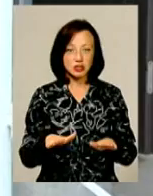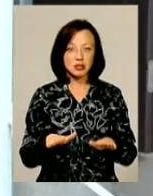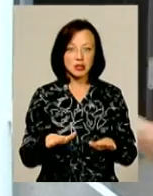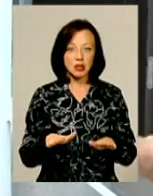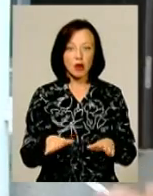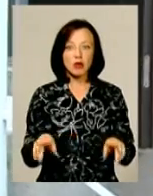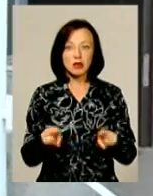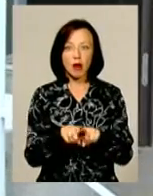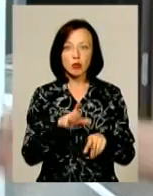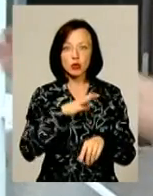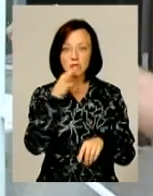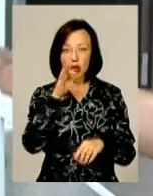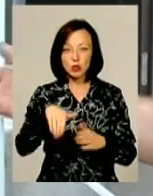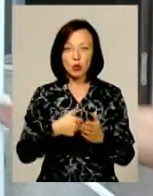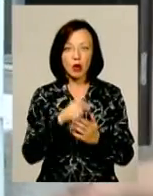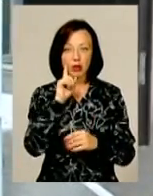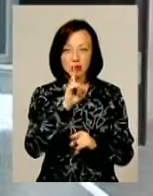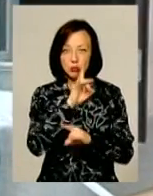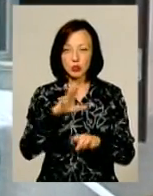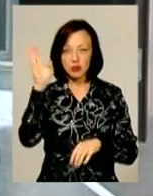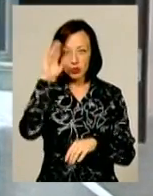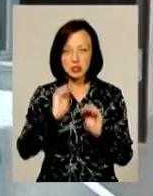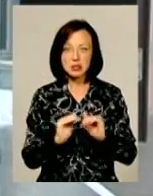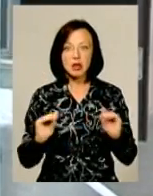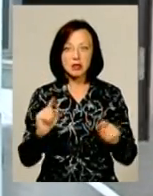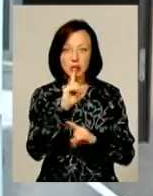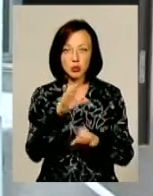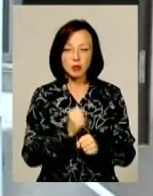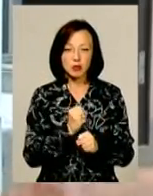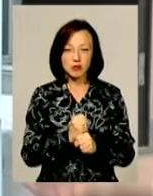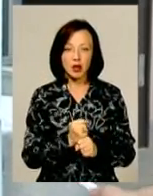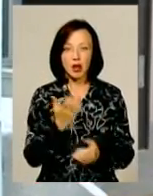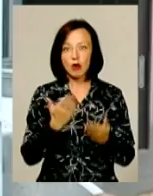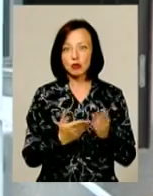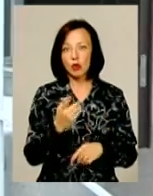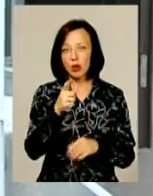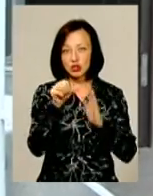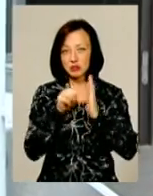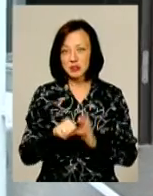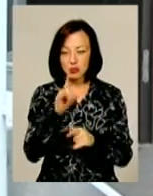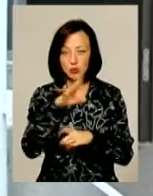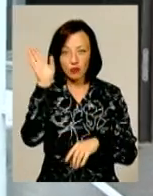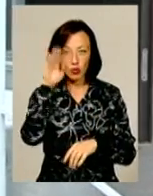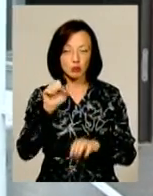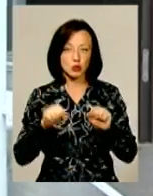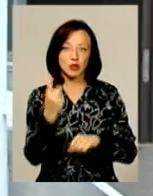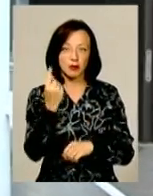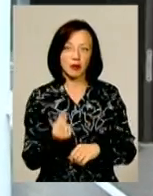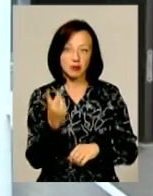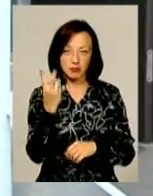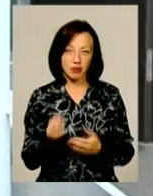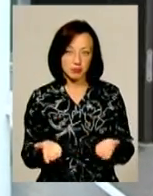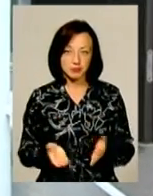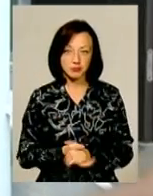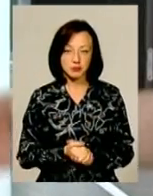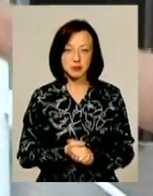так було сказано, що вони, доки не буде води, доти садик не буде працювати. А не буде води, може бути півроку не бути води, може бути день не бути, може два